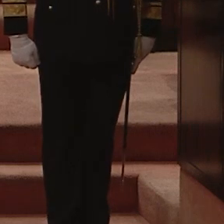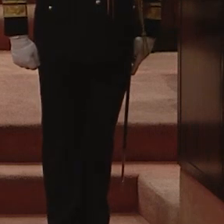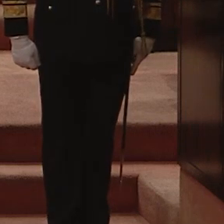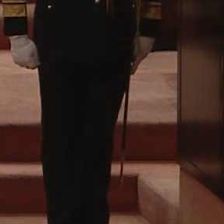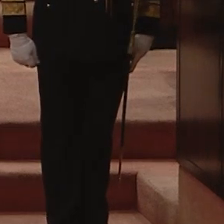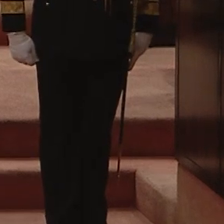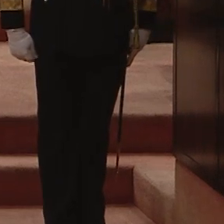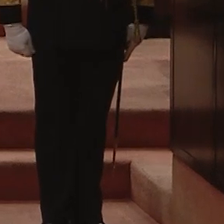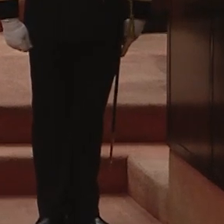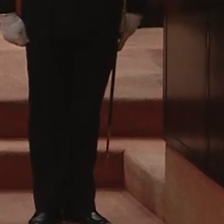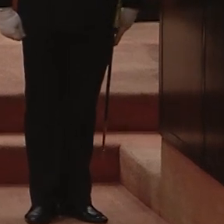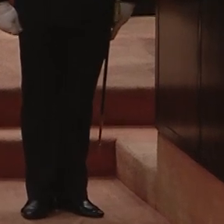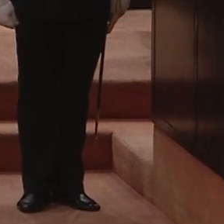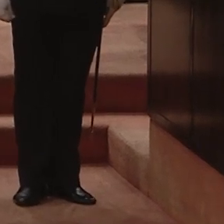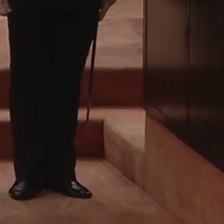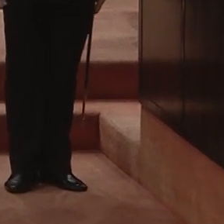ගරු කතානායකතුමා.